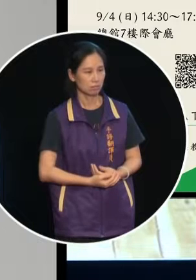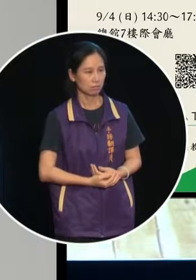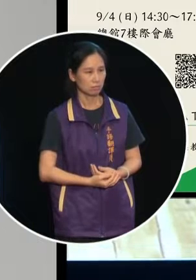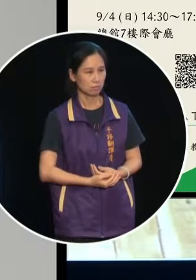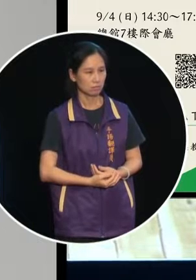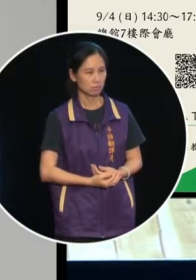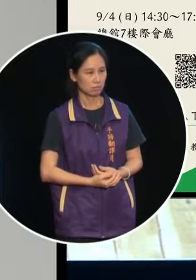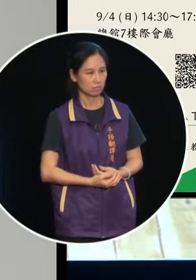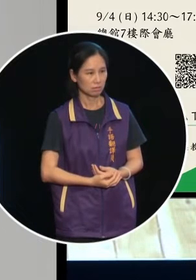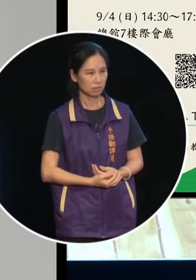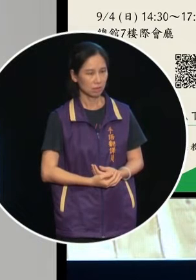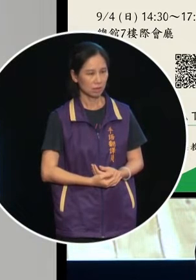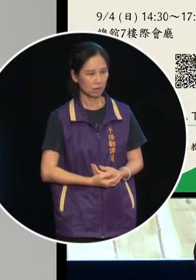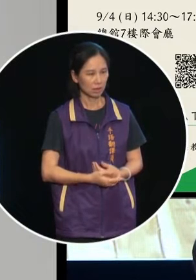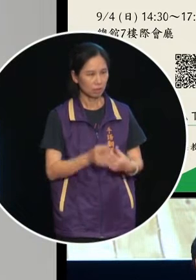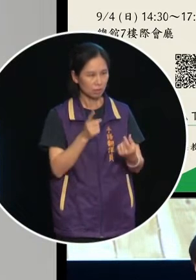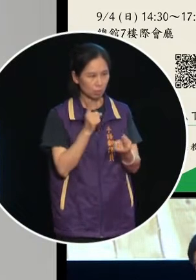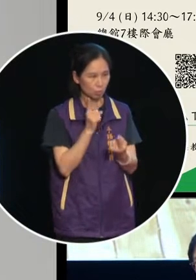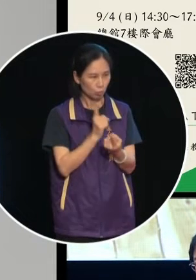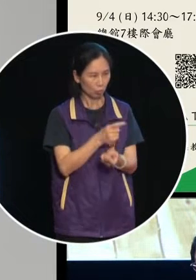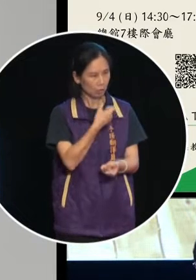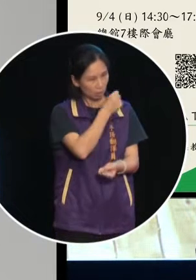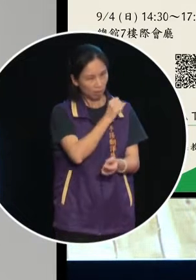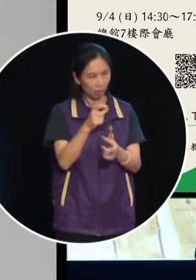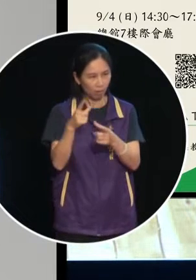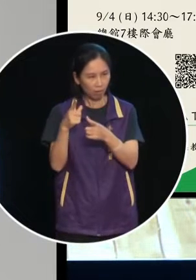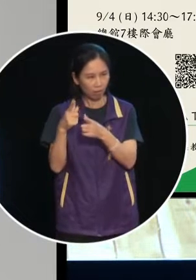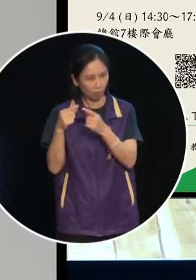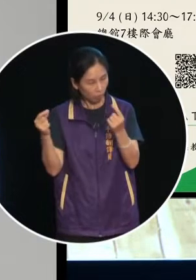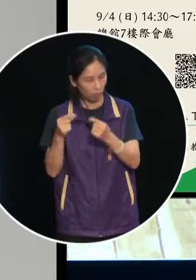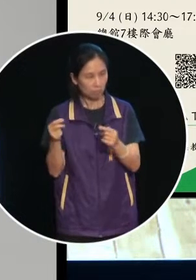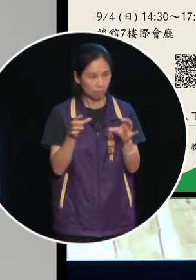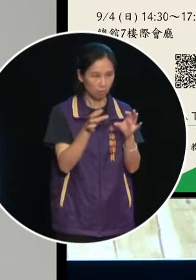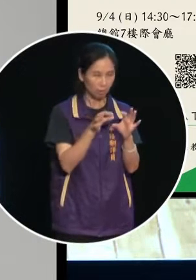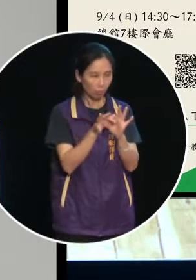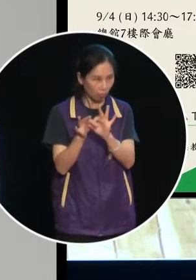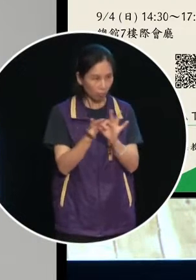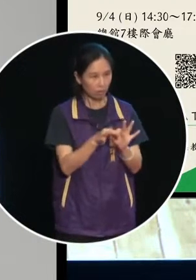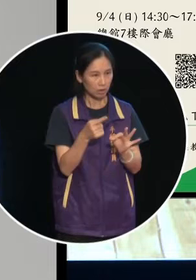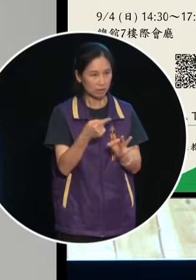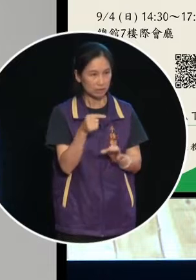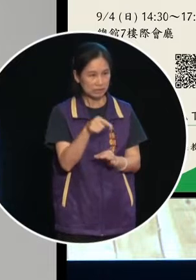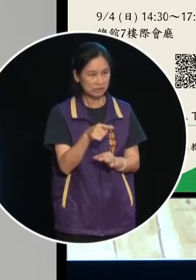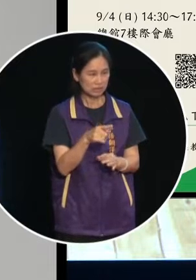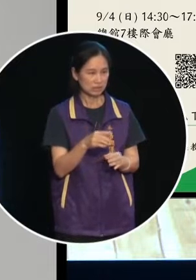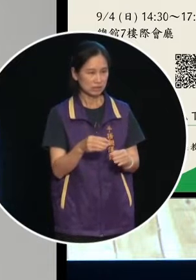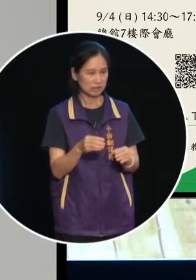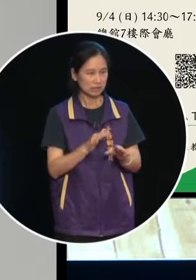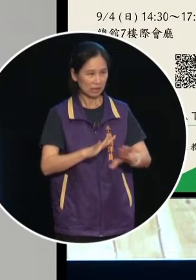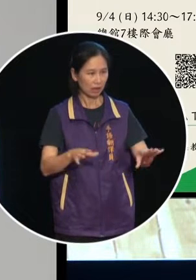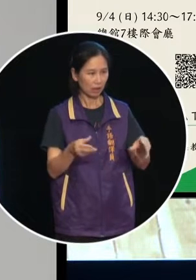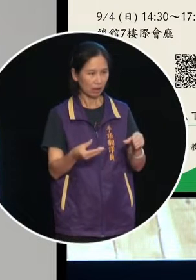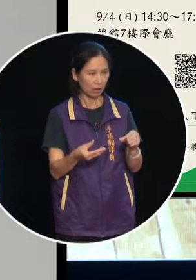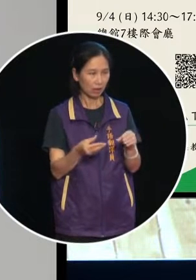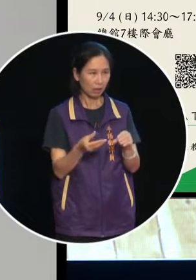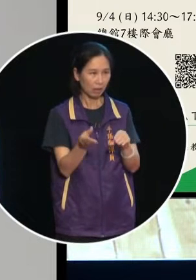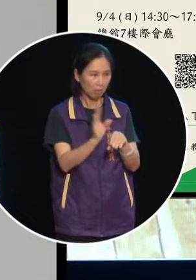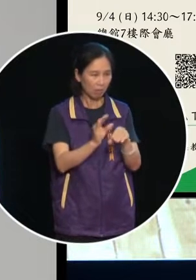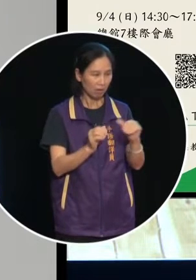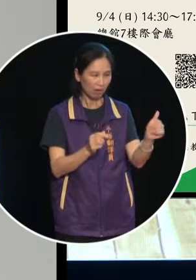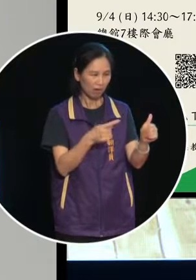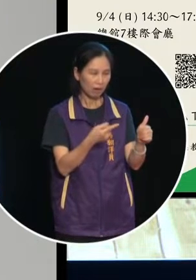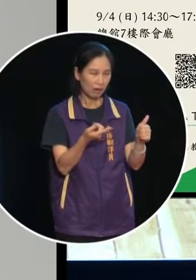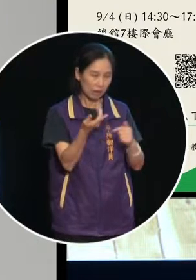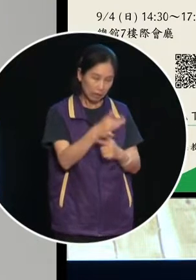所以是情况是对我们台日关系越来越好的这个时刻，安倍先生走了，那我们该怎么